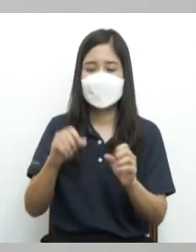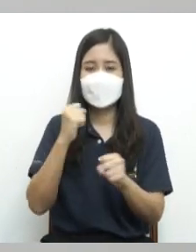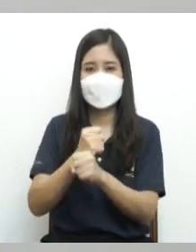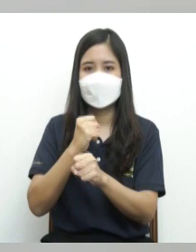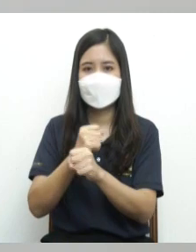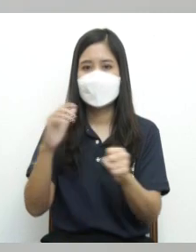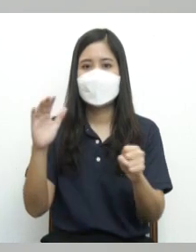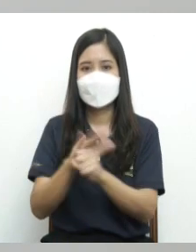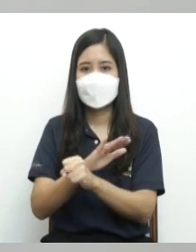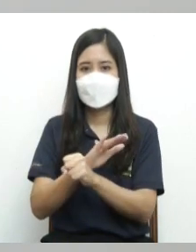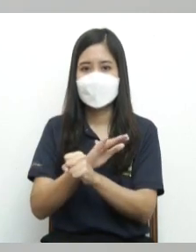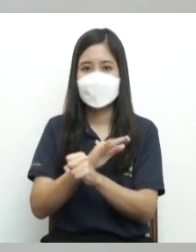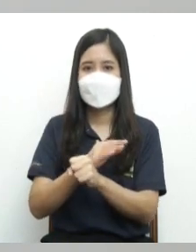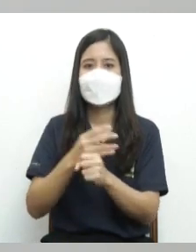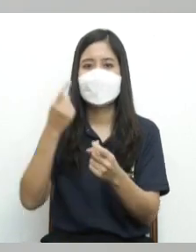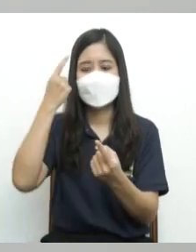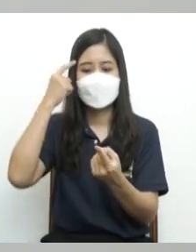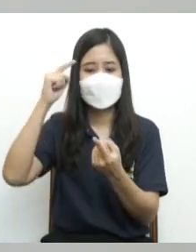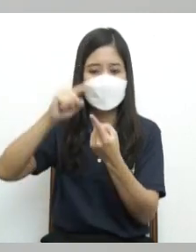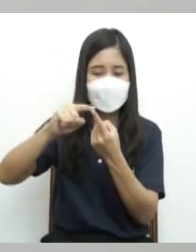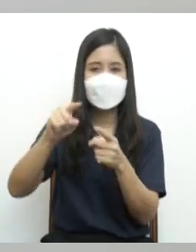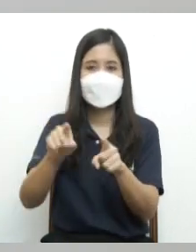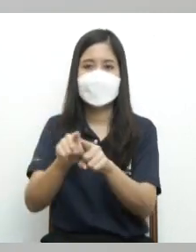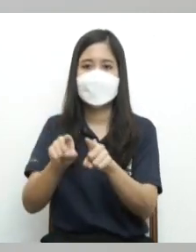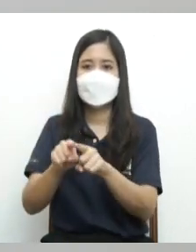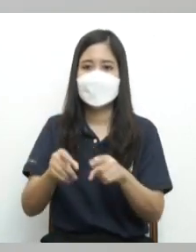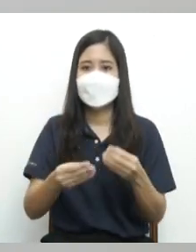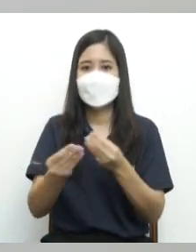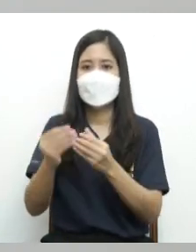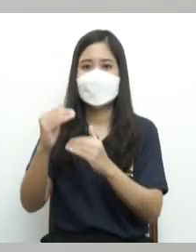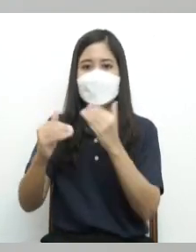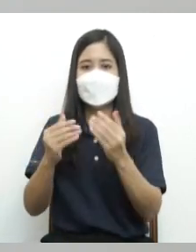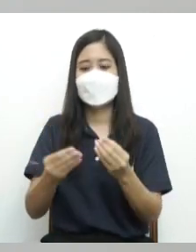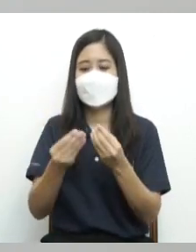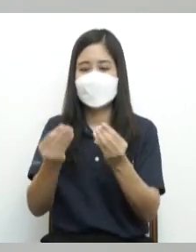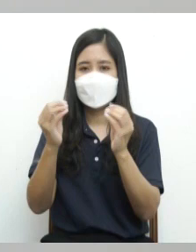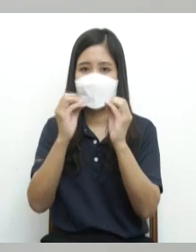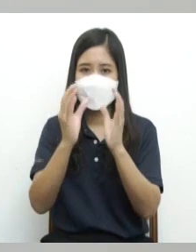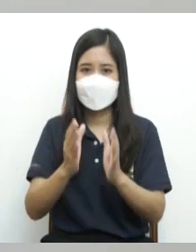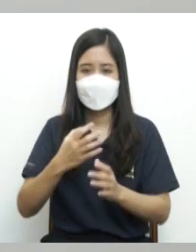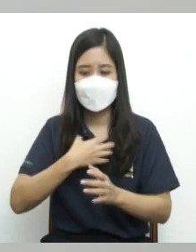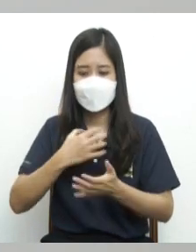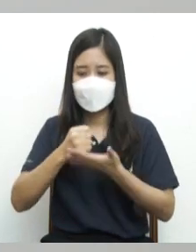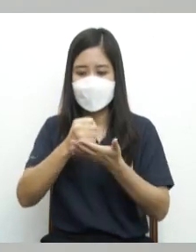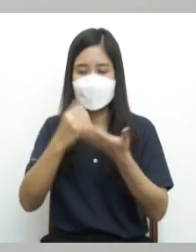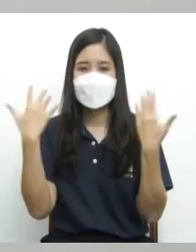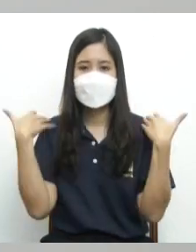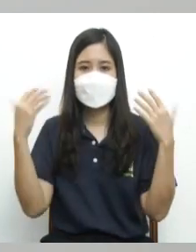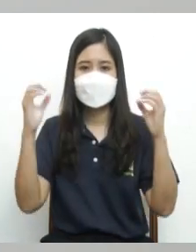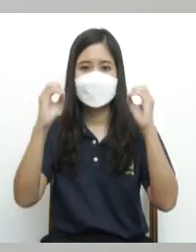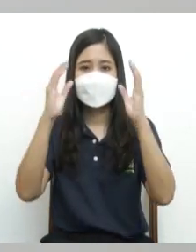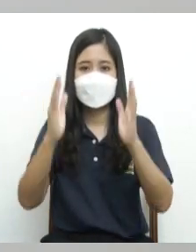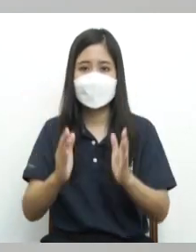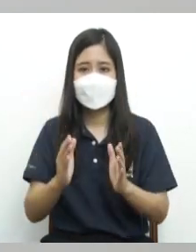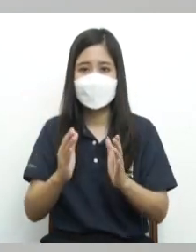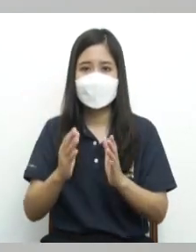พื่อให้บรรลุวัตถุประสงค์ที่ท่านได้กรุณาพูดด้วยกับท่านสมาชิกสพท.นะคะว่าเราต้องการช่วยข้าราชการครูเนี่ยเรียกว่ามีความ